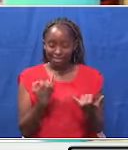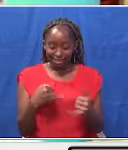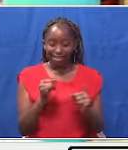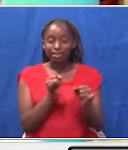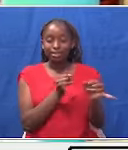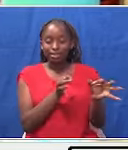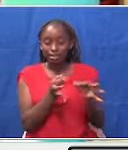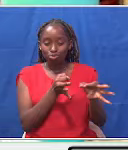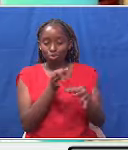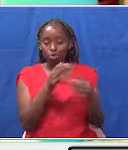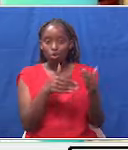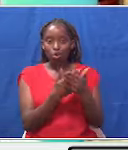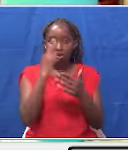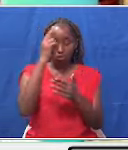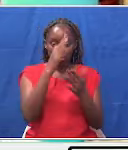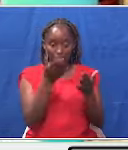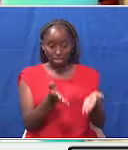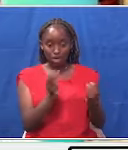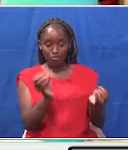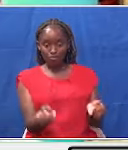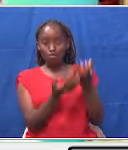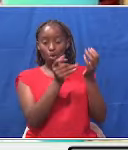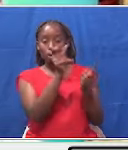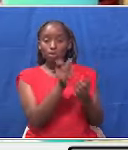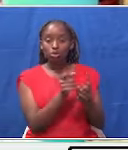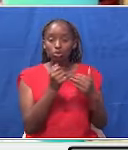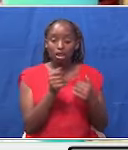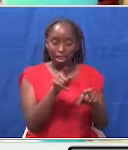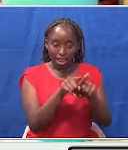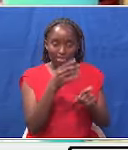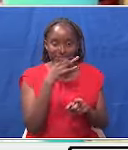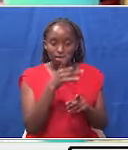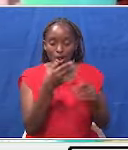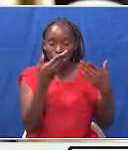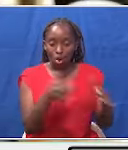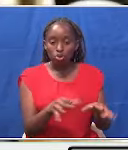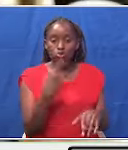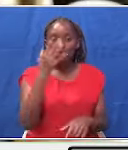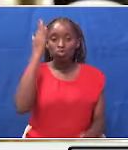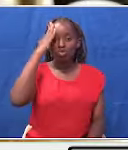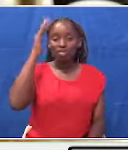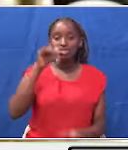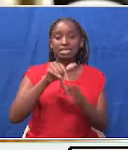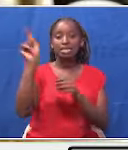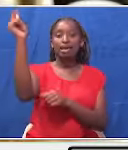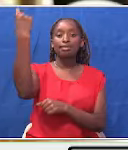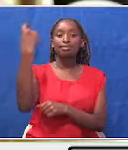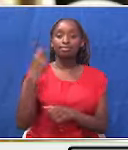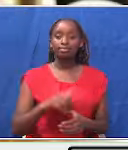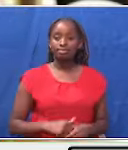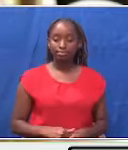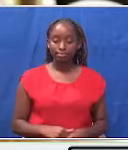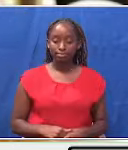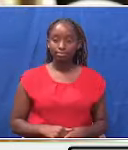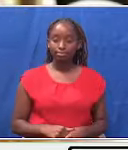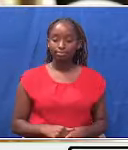sababu ilikuwa miutisa. Kwa mtu kupatea kama huyo, ambaye anajulikana Kenya. I can talk about his